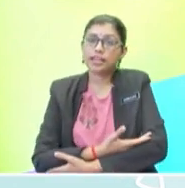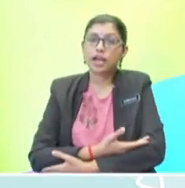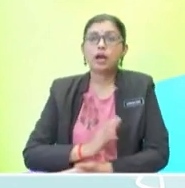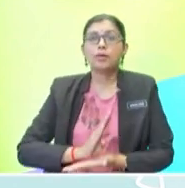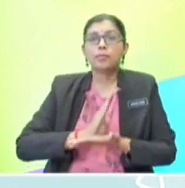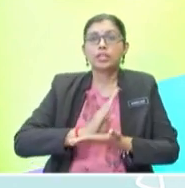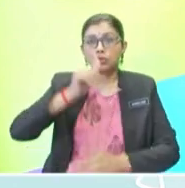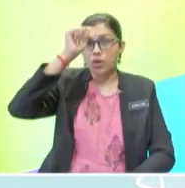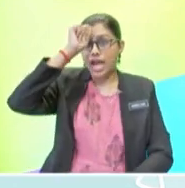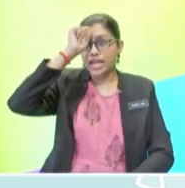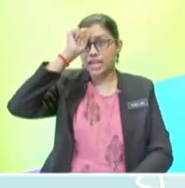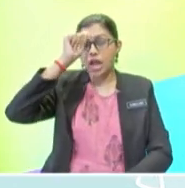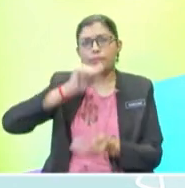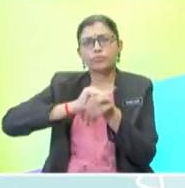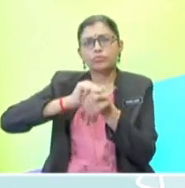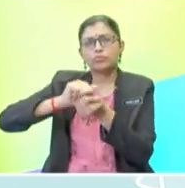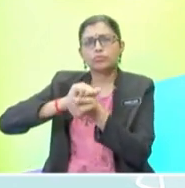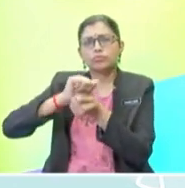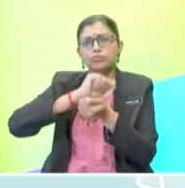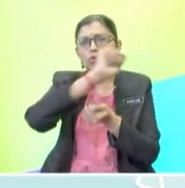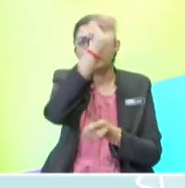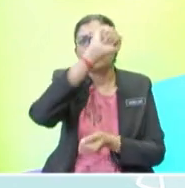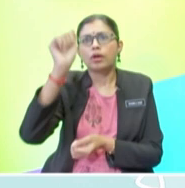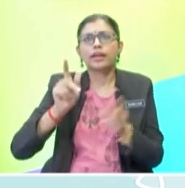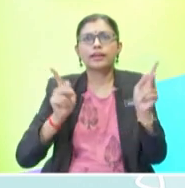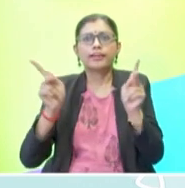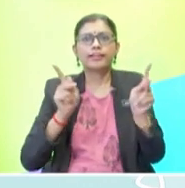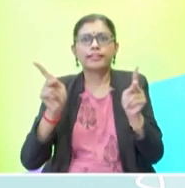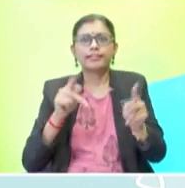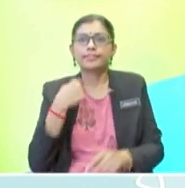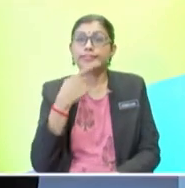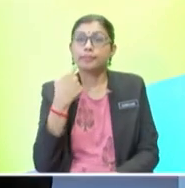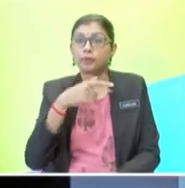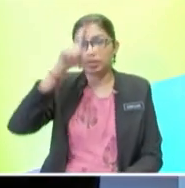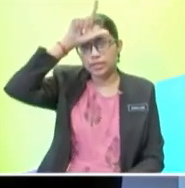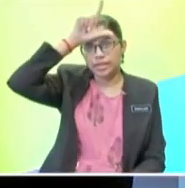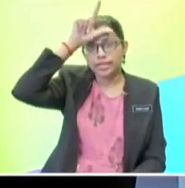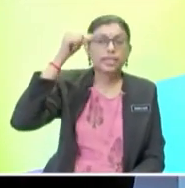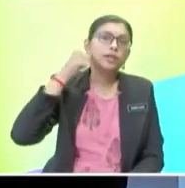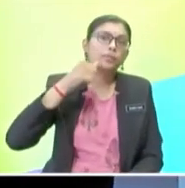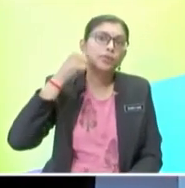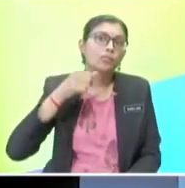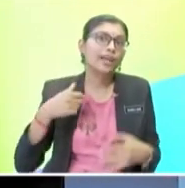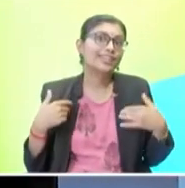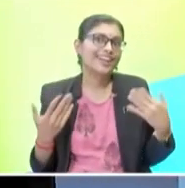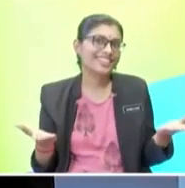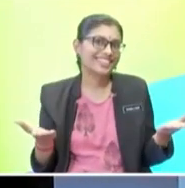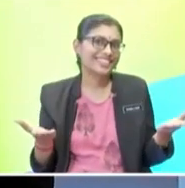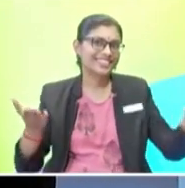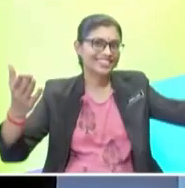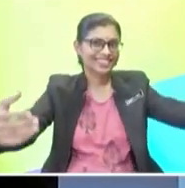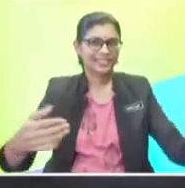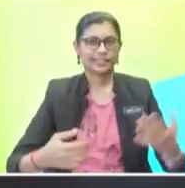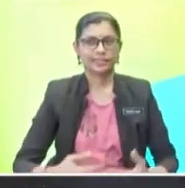membantu ayahnya mencuci kereta. Kalau mencuci kereta ni agak-agak selalunya anak lelaki ke anak perempuan